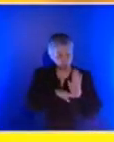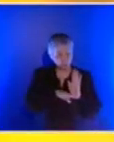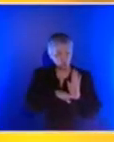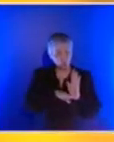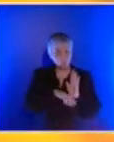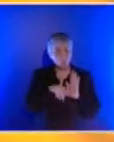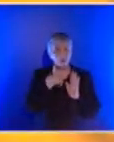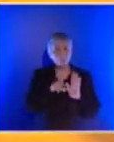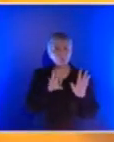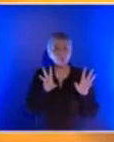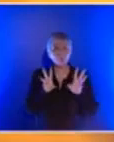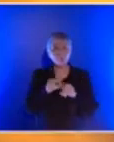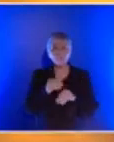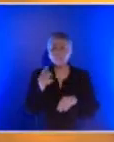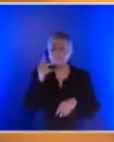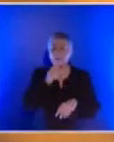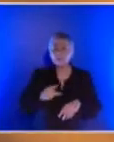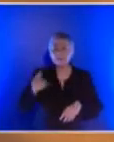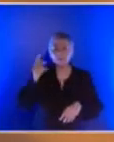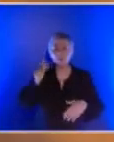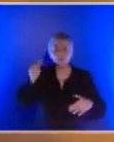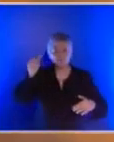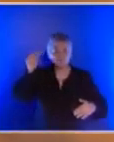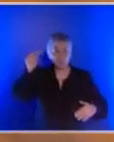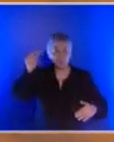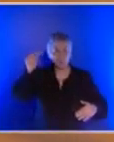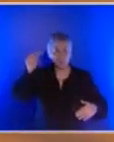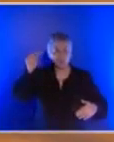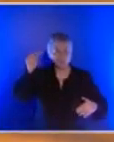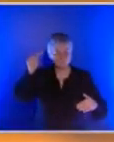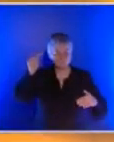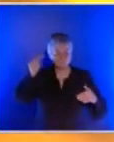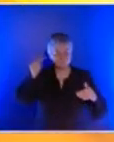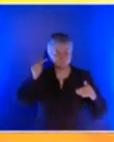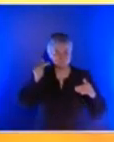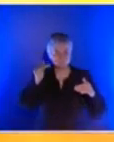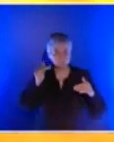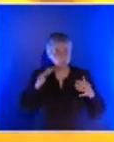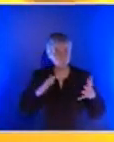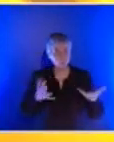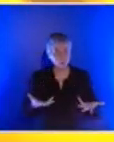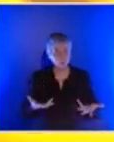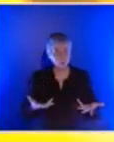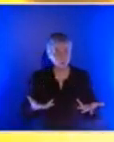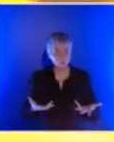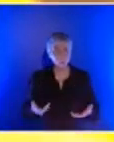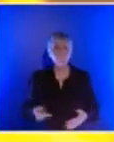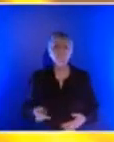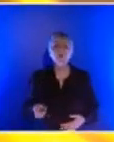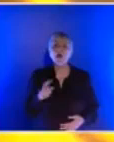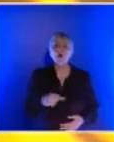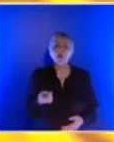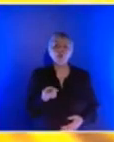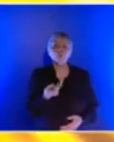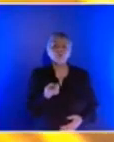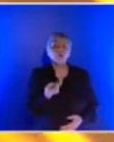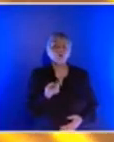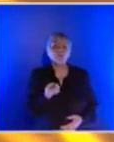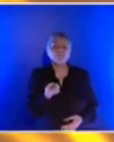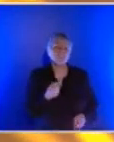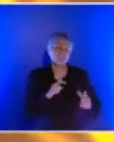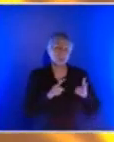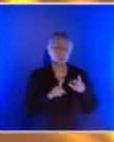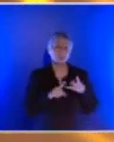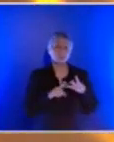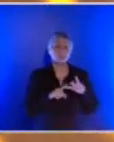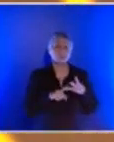και πώς θα μειωθούν. Και το τρίτο θέμα, η τρίτη μεγάλη πρόκληση είναι η δημοκρατία και τα δικαιώματα.